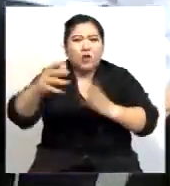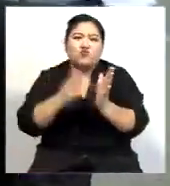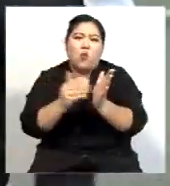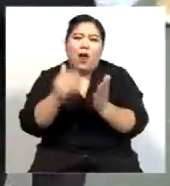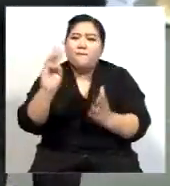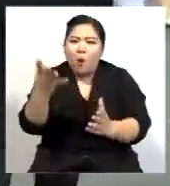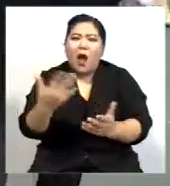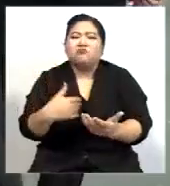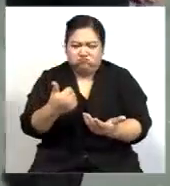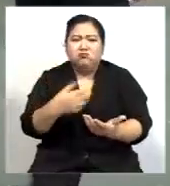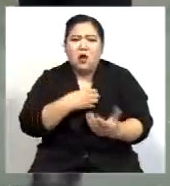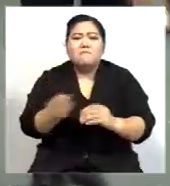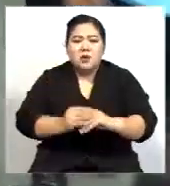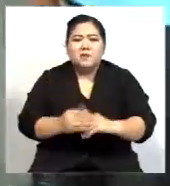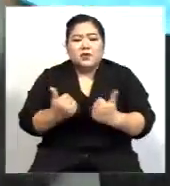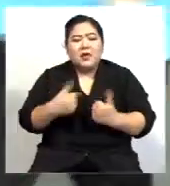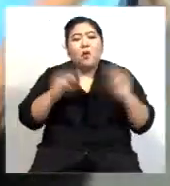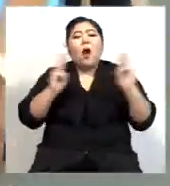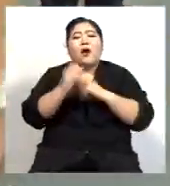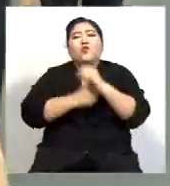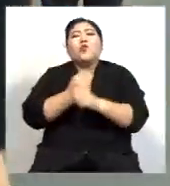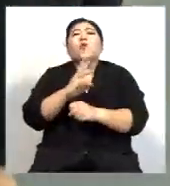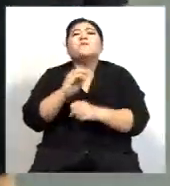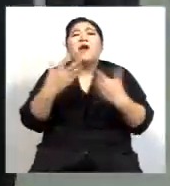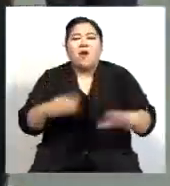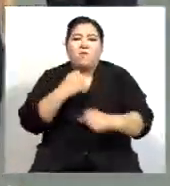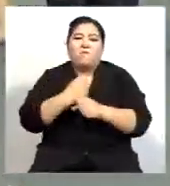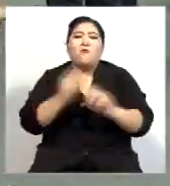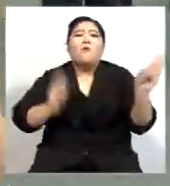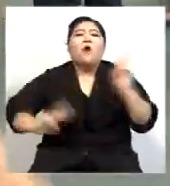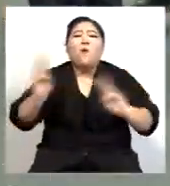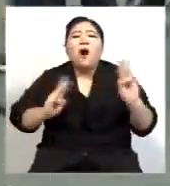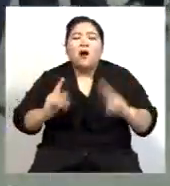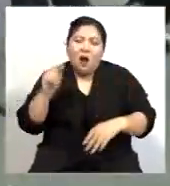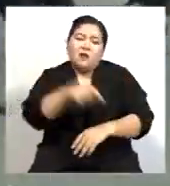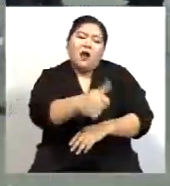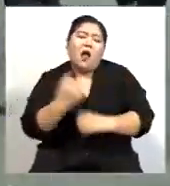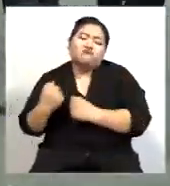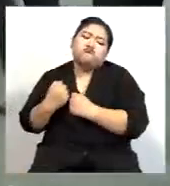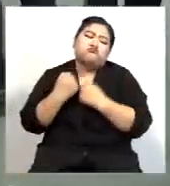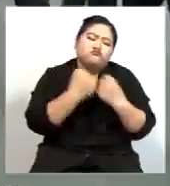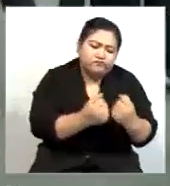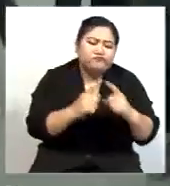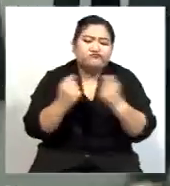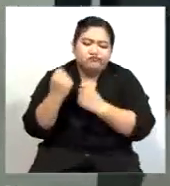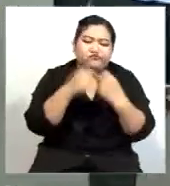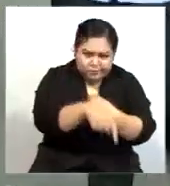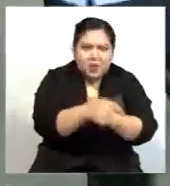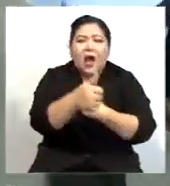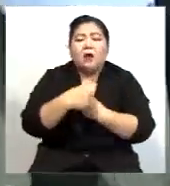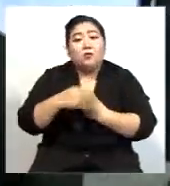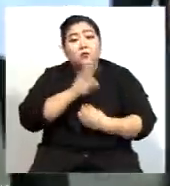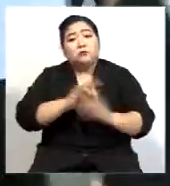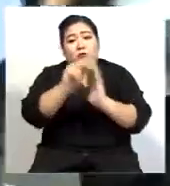งนี้เพราะว่าเกษียณแล้วมันว่างแล้วก็เลยเพราะพรุ่งนี้ก็มีนัดไปที่อื่นก็เลยมาที่นี่ดีค่ะนโยบายอันนี้เพราะ